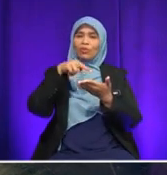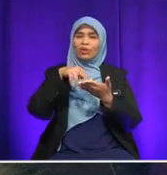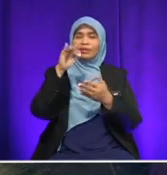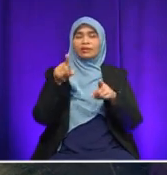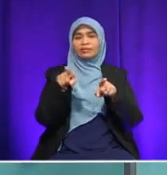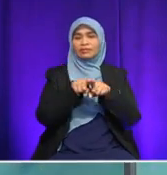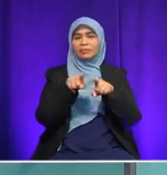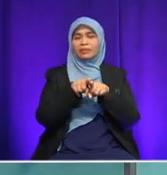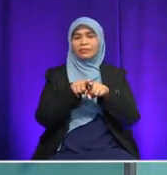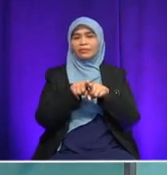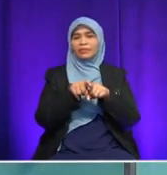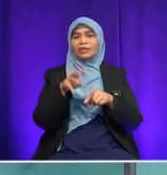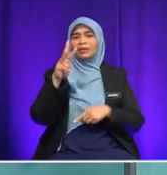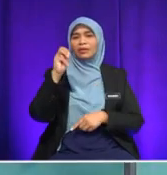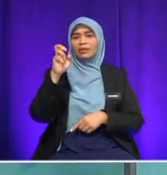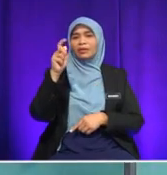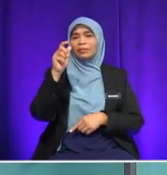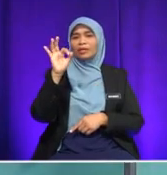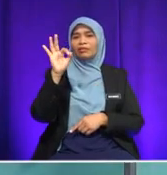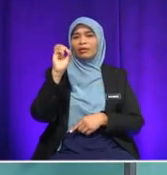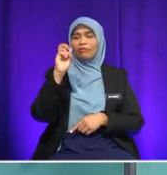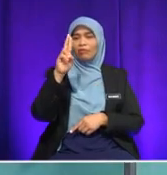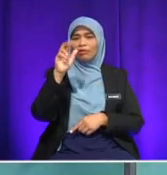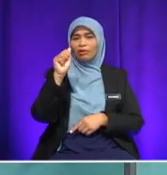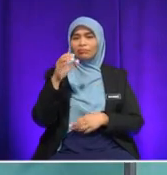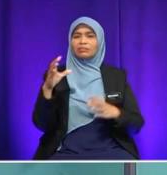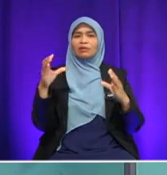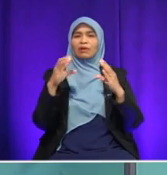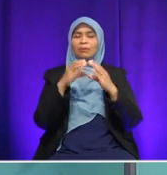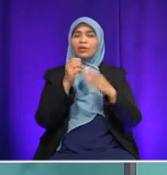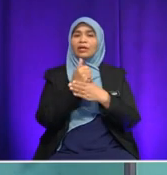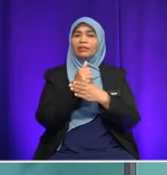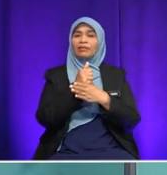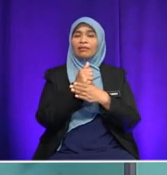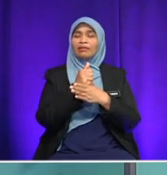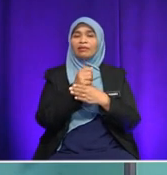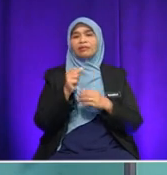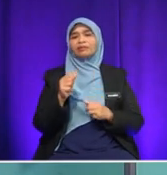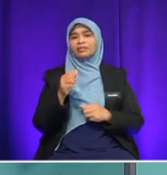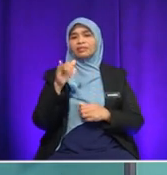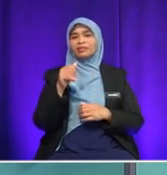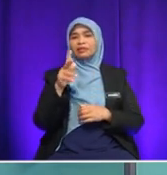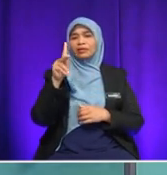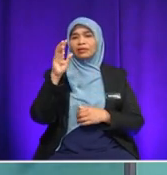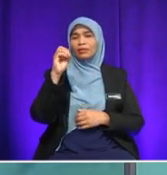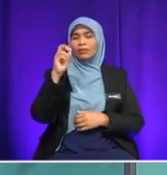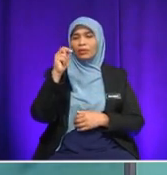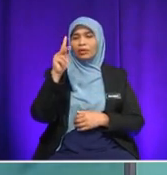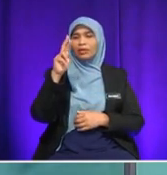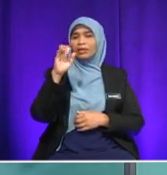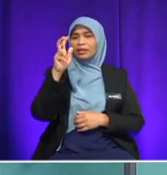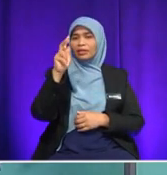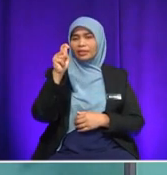juga. Okey, metafora adalah gabungan antara konkret dan juga abstrak. Okey, jadi